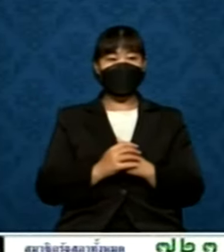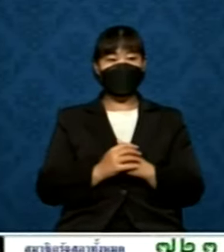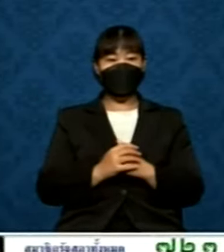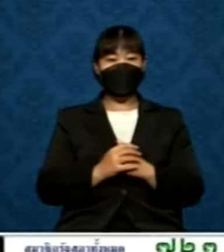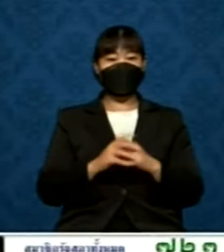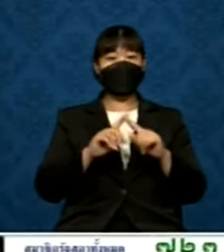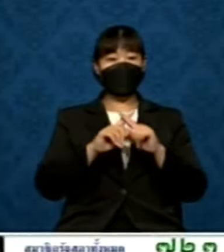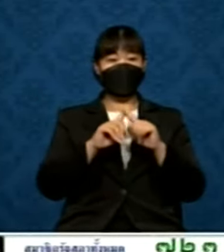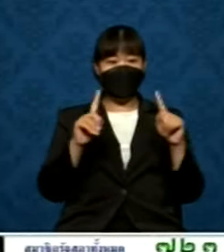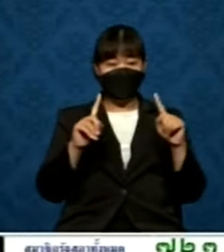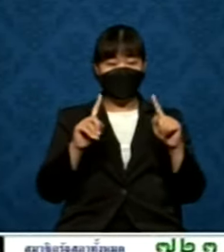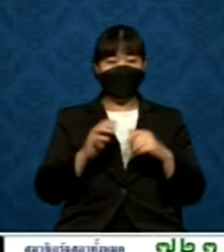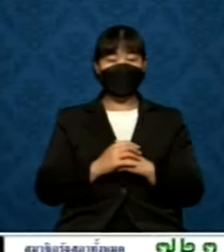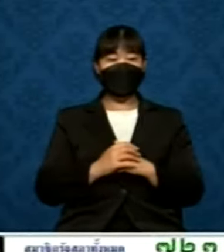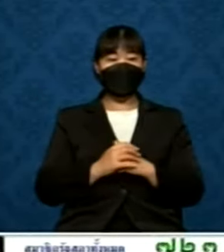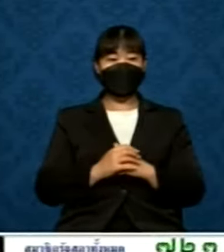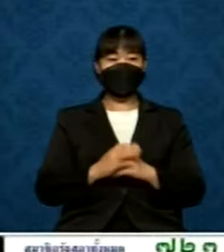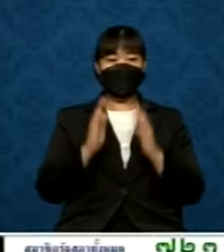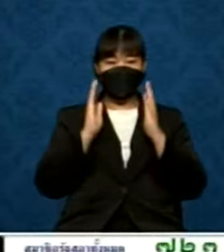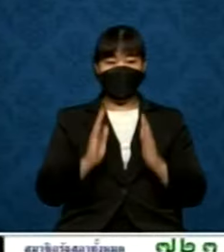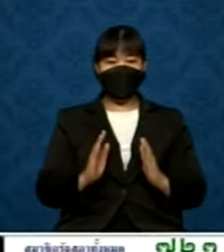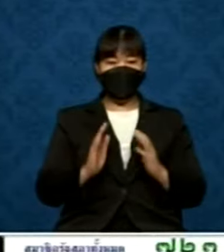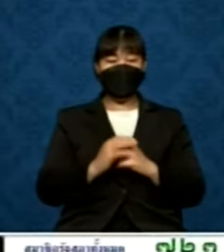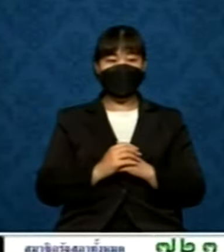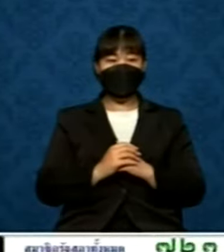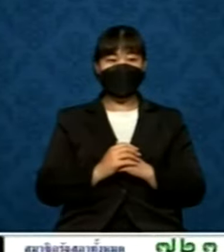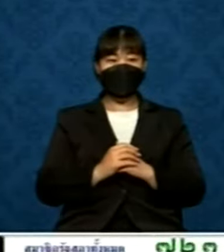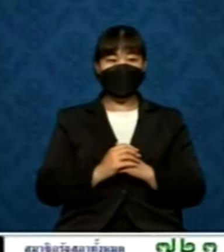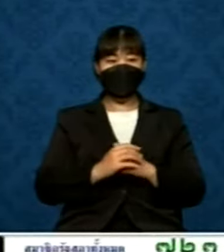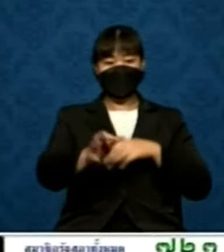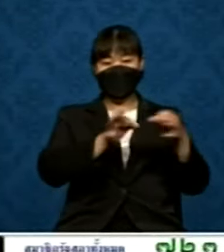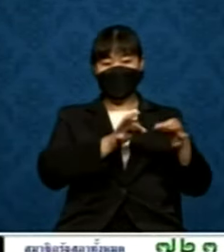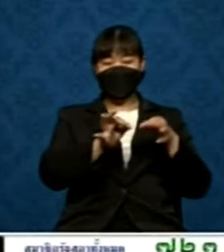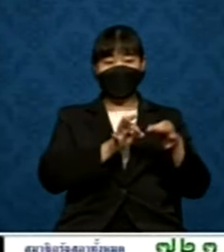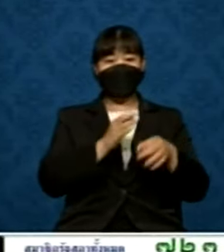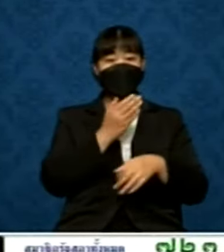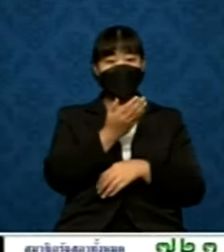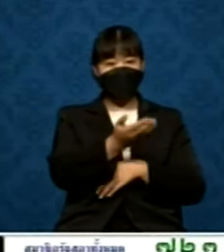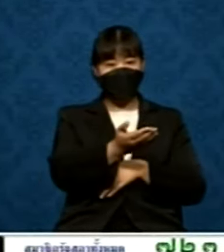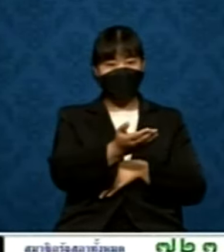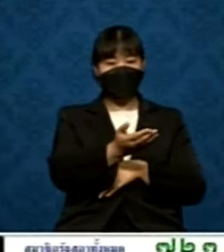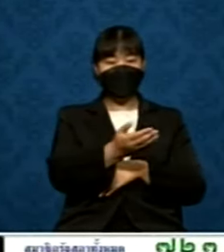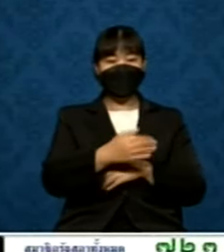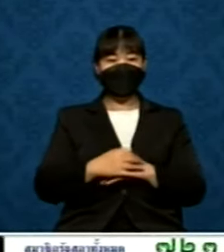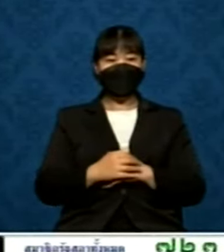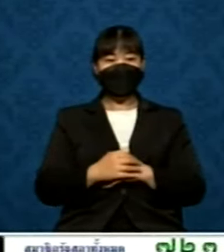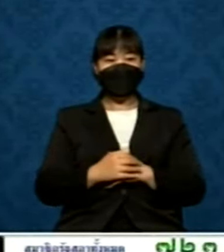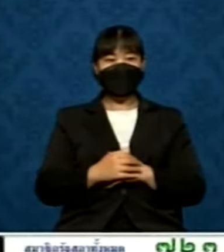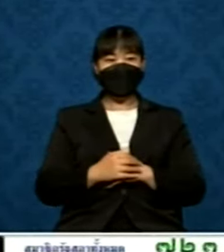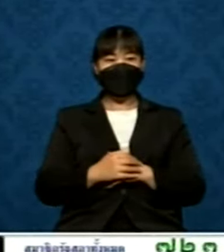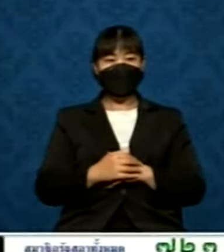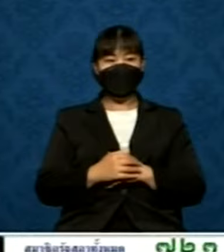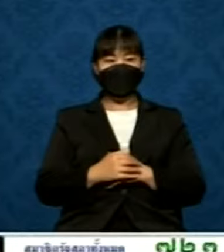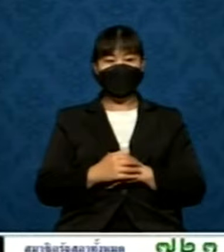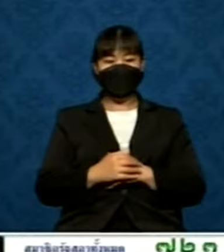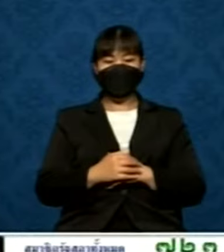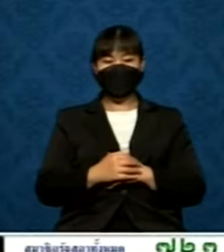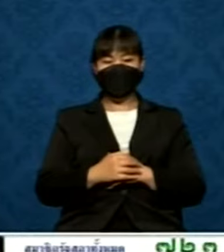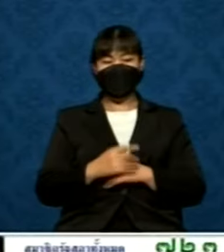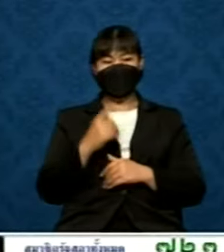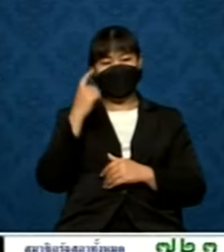แต่คนที่กำลังอภิปรายนั้นไม่สมควรที่จะมาชี้แจงรัฐธรรมนูญ